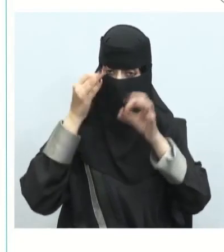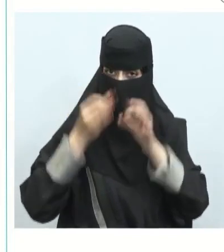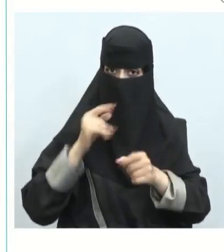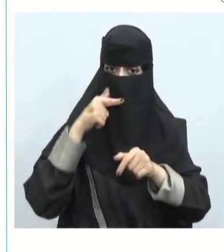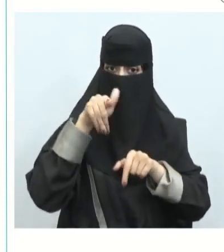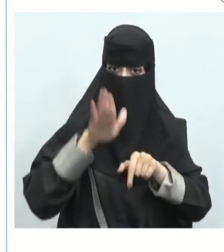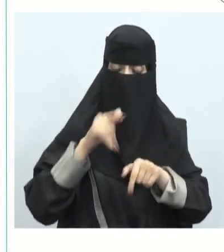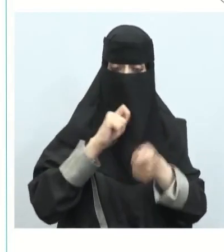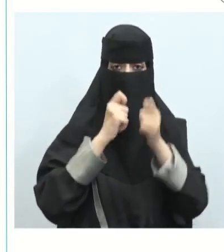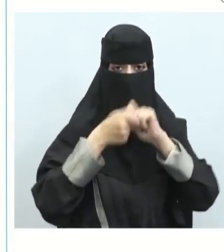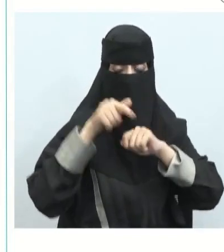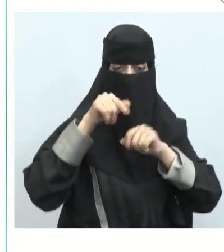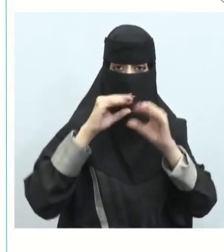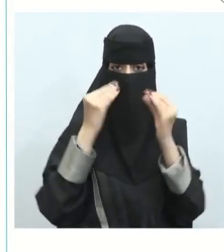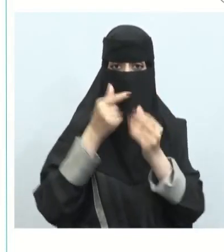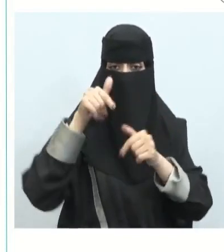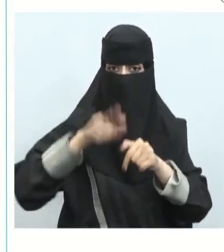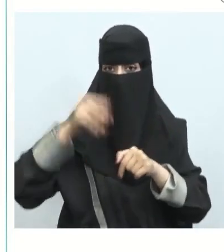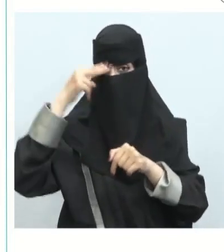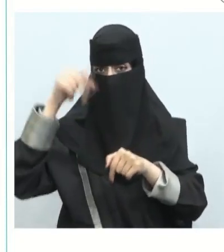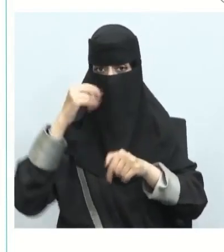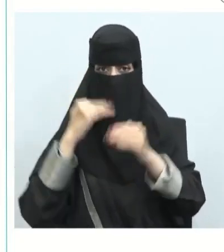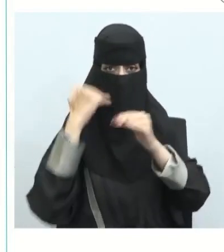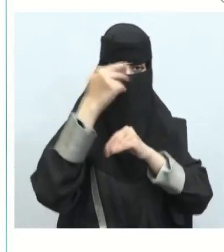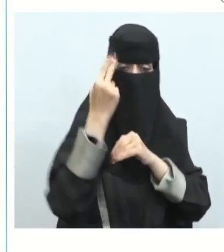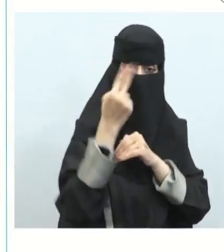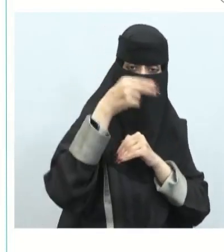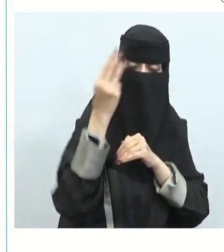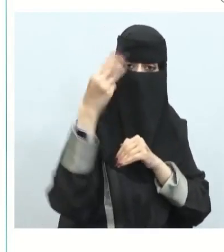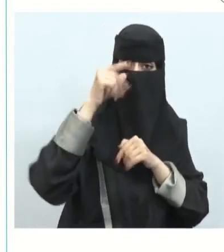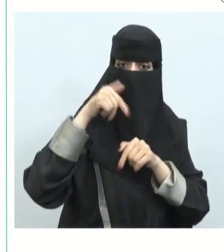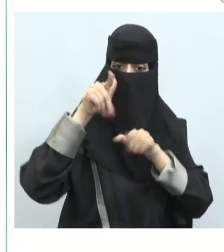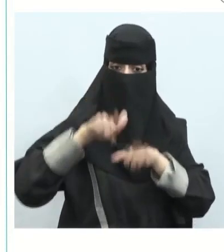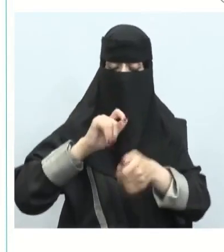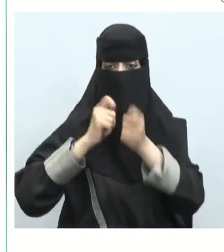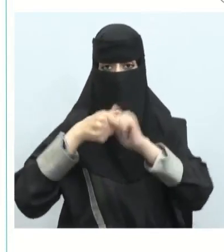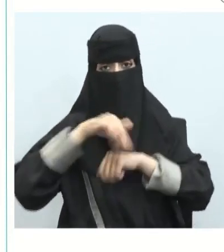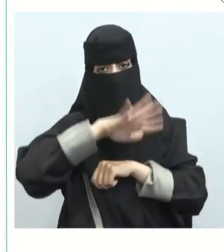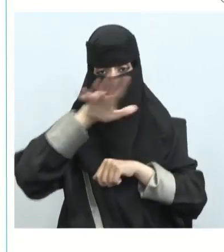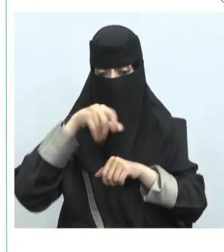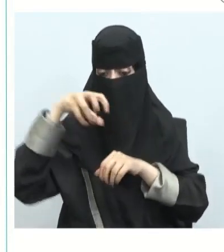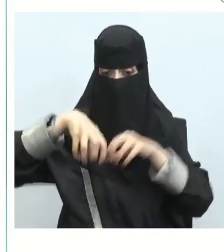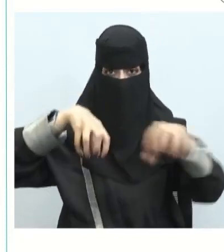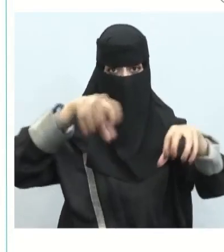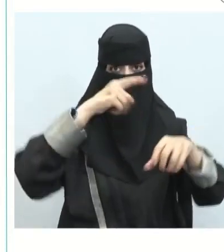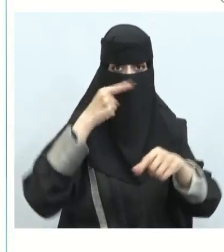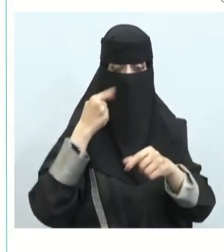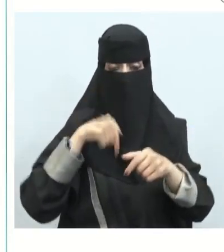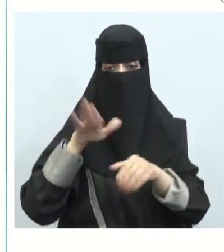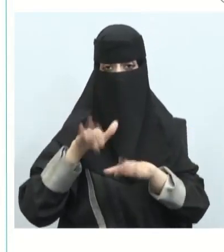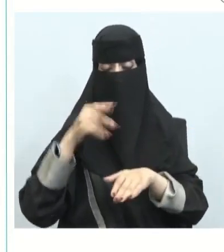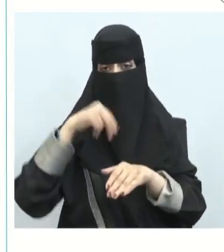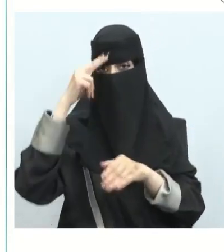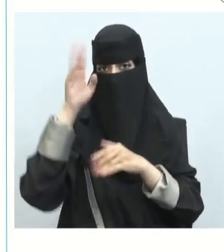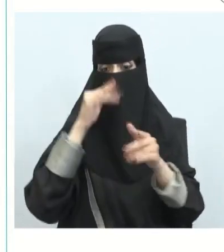وذكرنا التغيير الحاصل مثلا في المملكه من خلال رؤيه المملكه 20 30 والتي غيرت في جميع جوانب او مجالات الحياه في المملكه